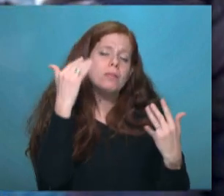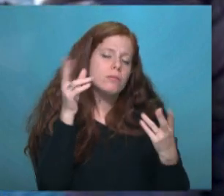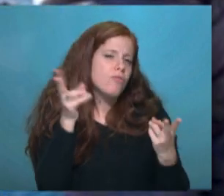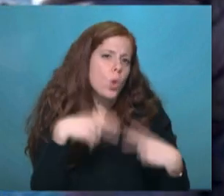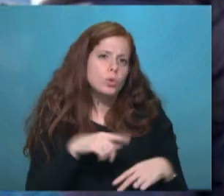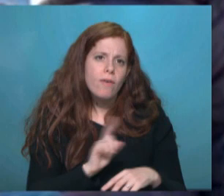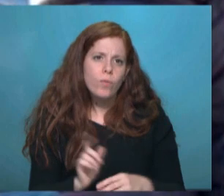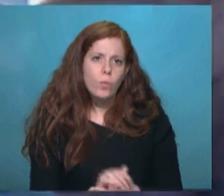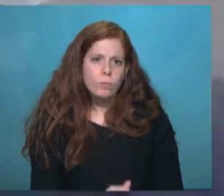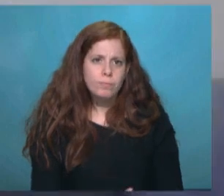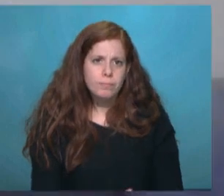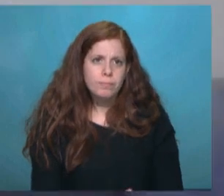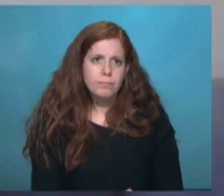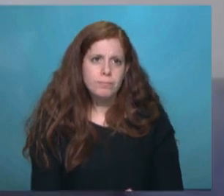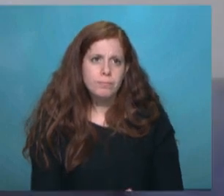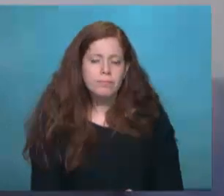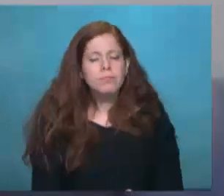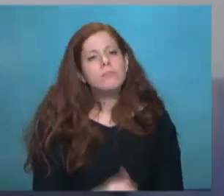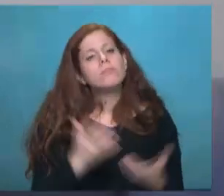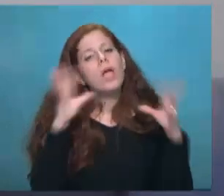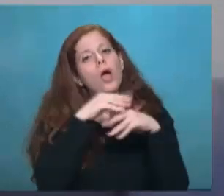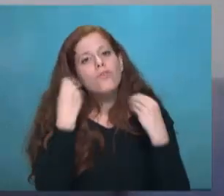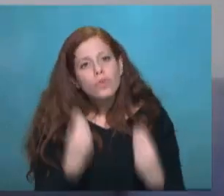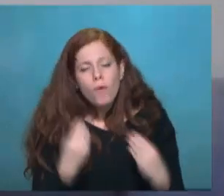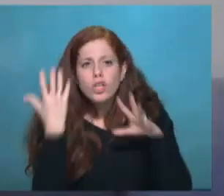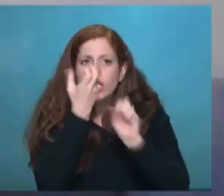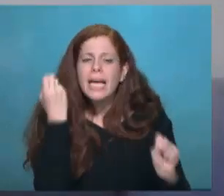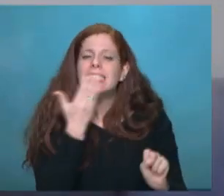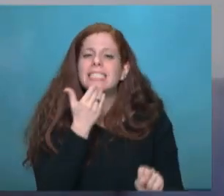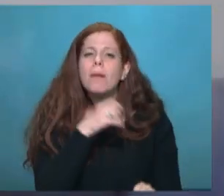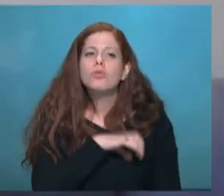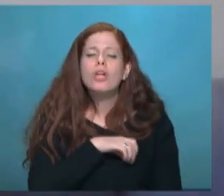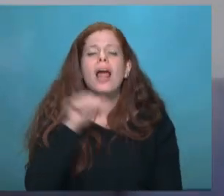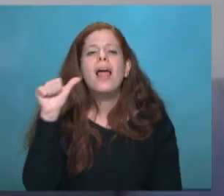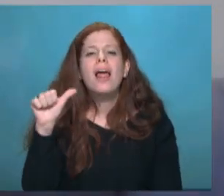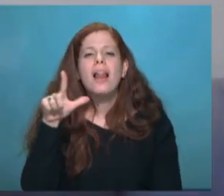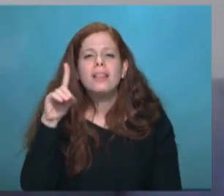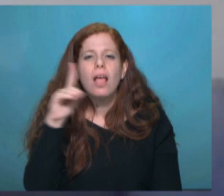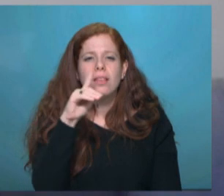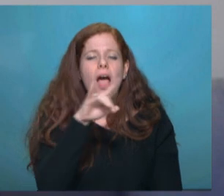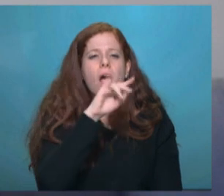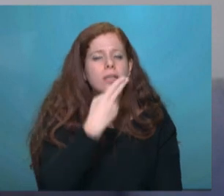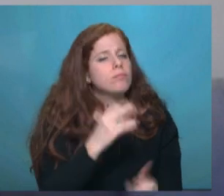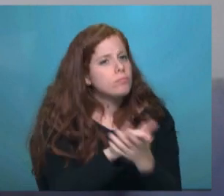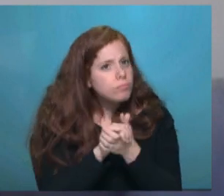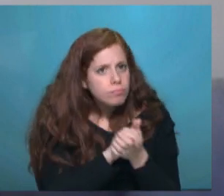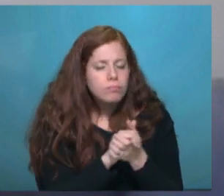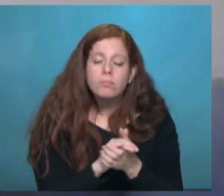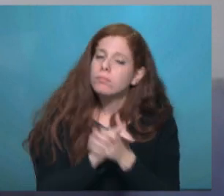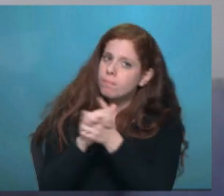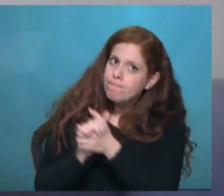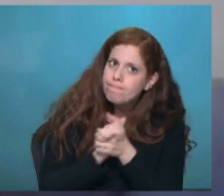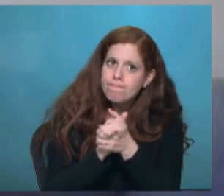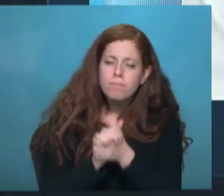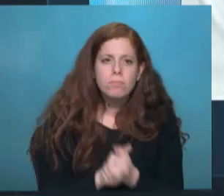שבו. נאמר עכשיו ערב טוב לשגריר ישראל בצ'ילה, אלדד חיית, שלום. שלום, שלום.